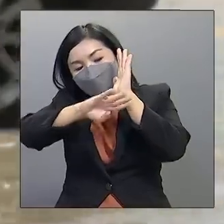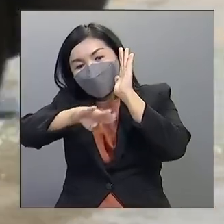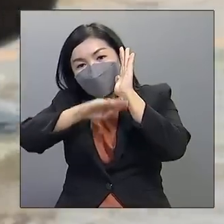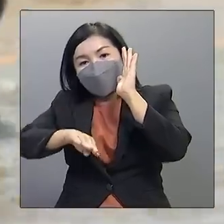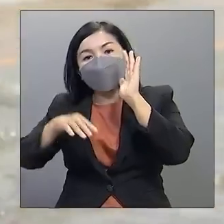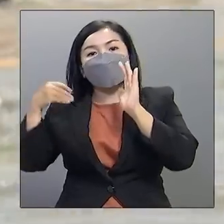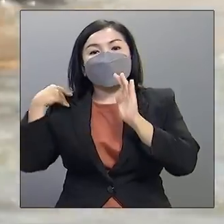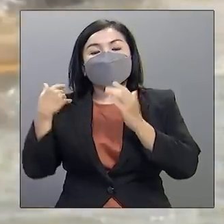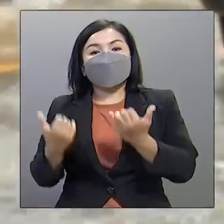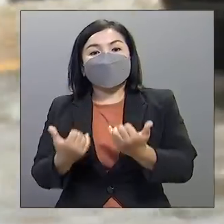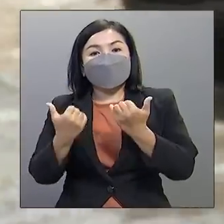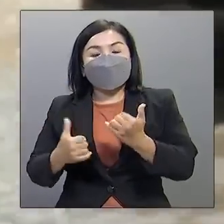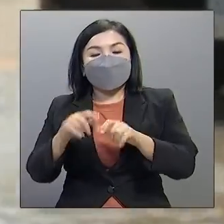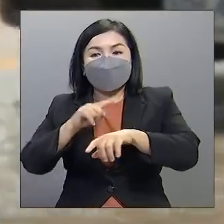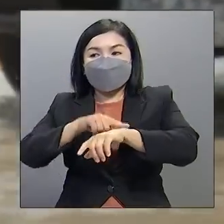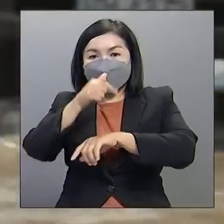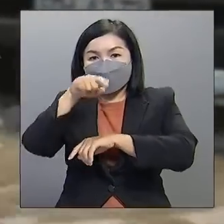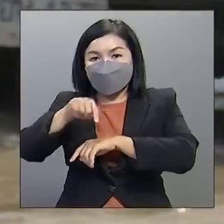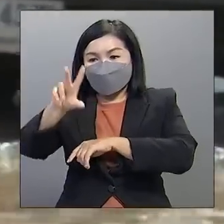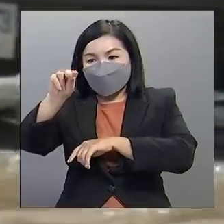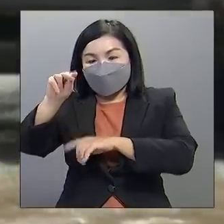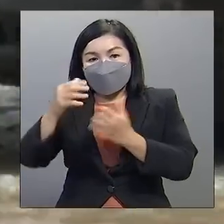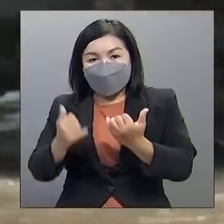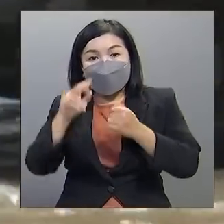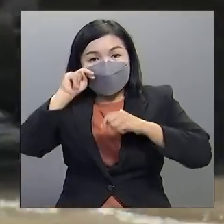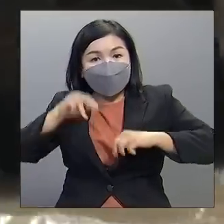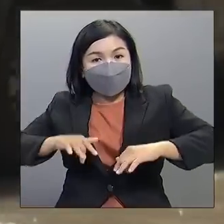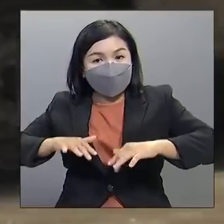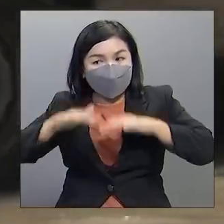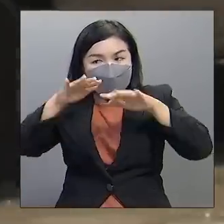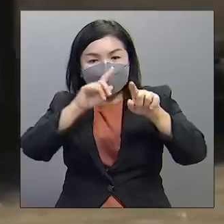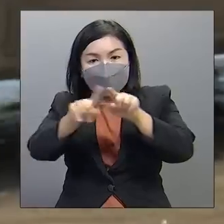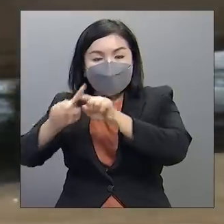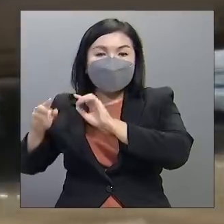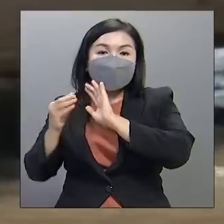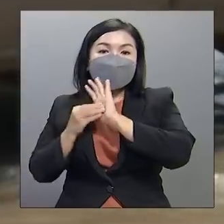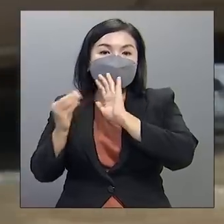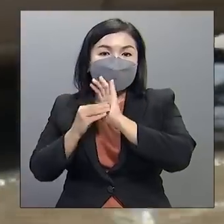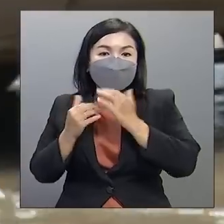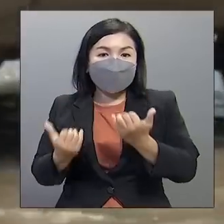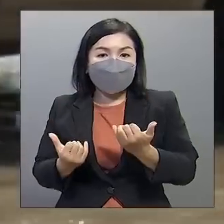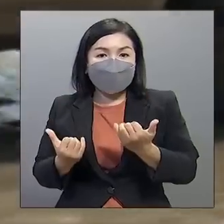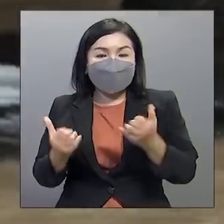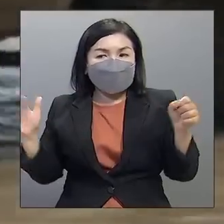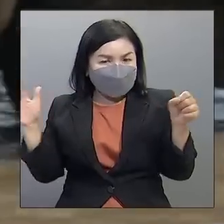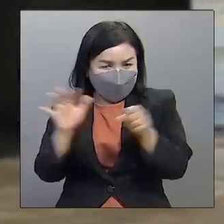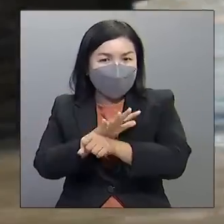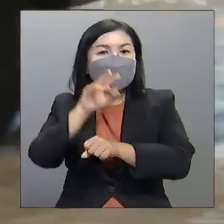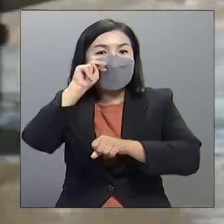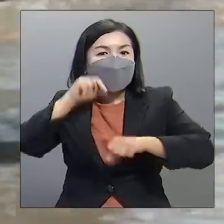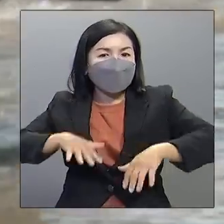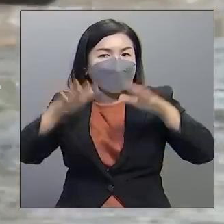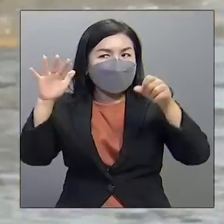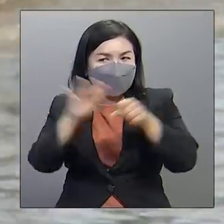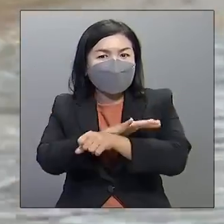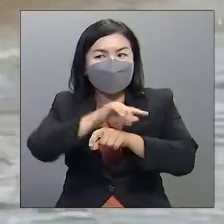สุด 11:30 นที่ผ่านมานะคะระดับน้ำคลองสายหลักในกรุงเทพอยู่ในเกณฑ์เกินวิกฤตค่ะอยู่ทั้งหมด